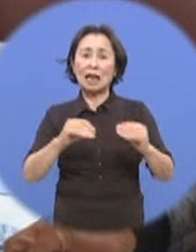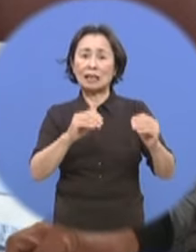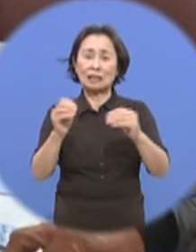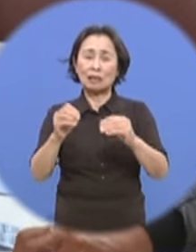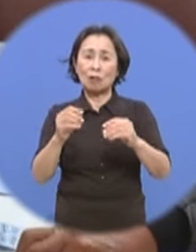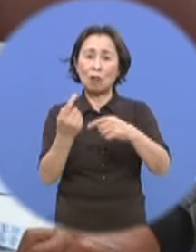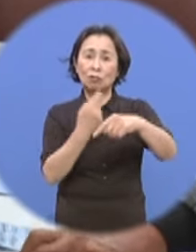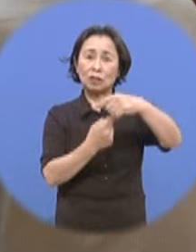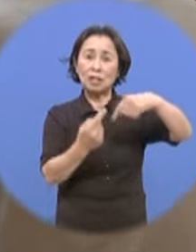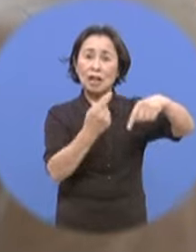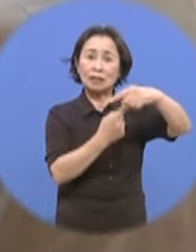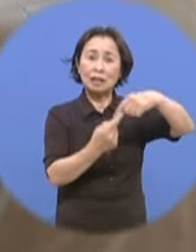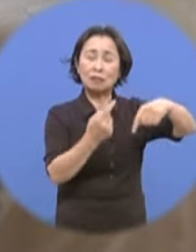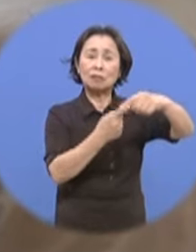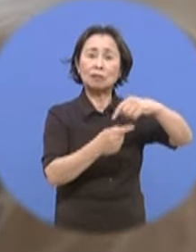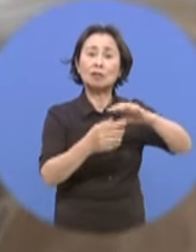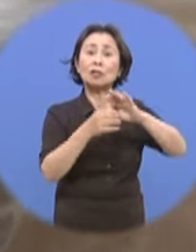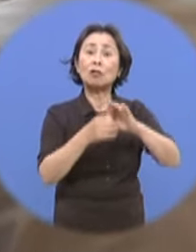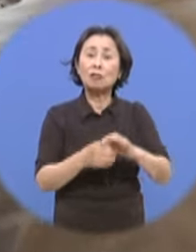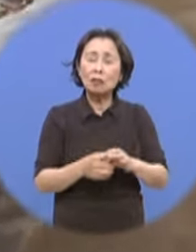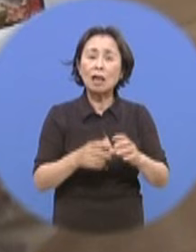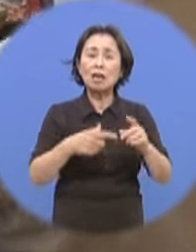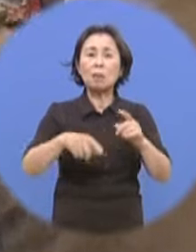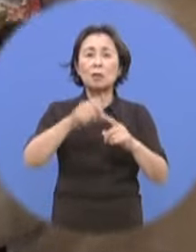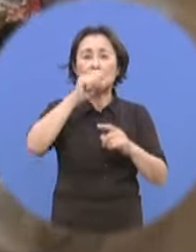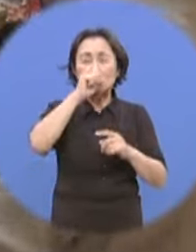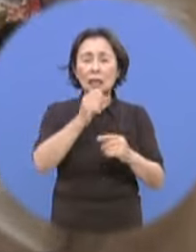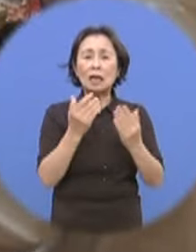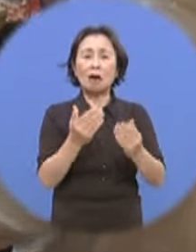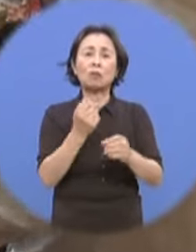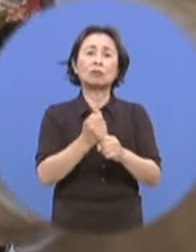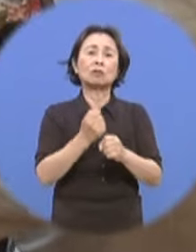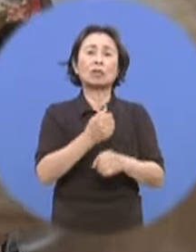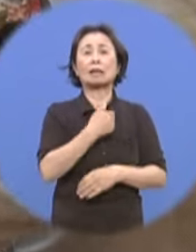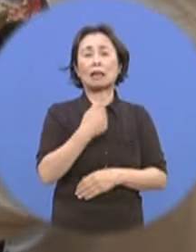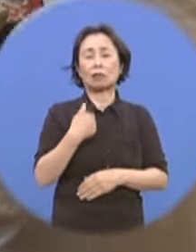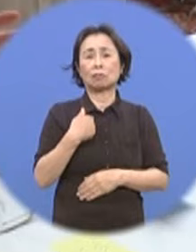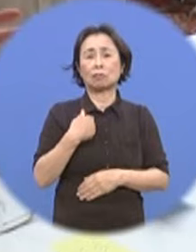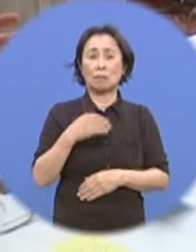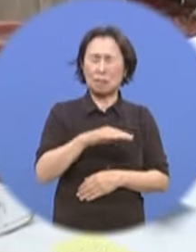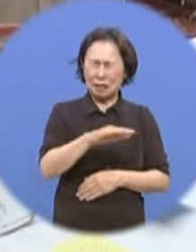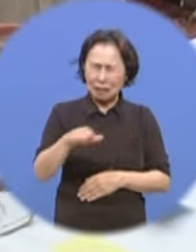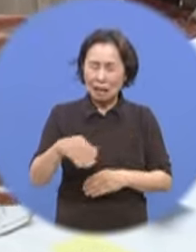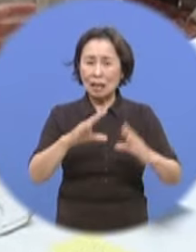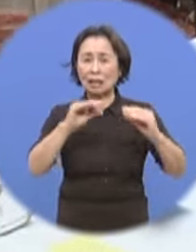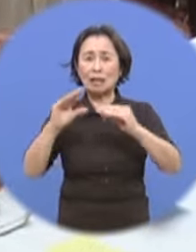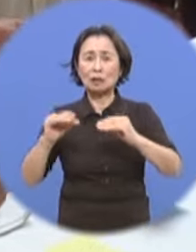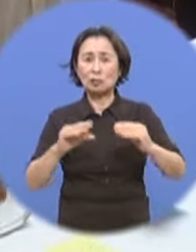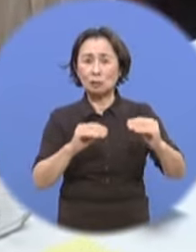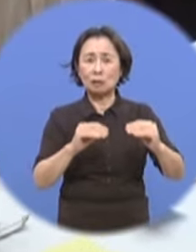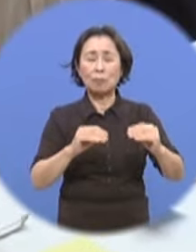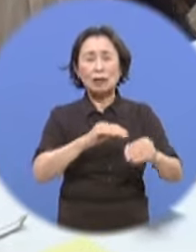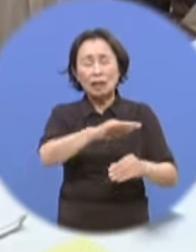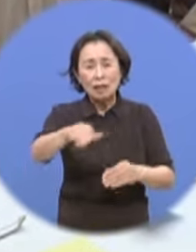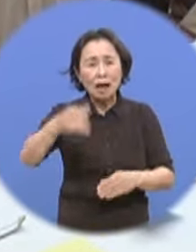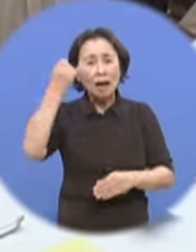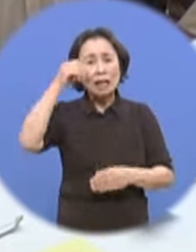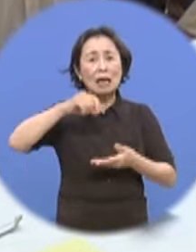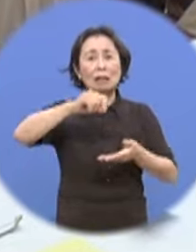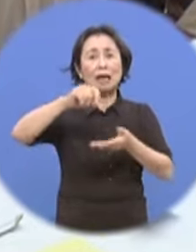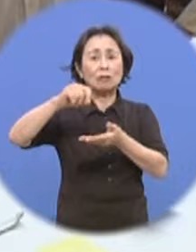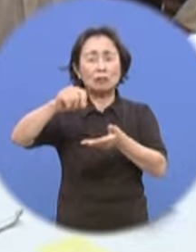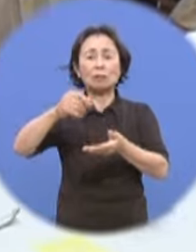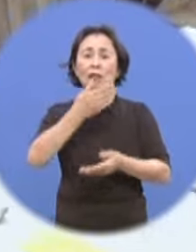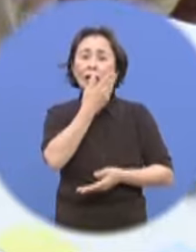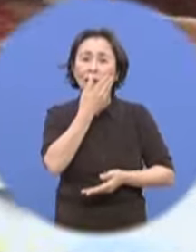により良い学校作りができていくなのでみんなで話し合うことが大事なんですよみんなが意見を言うことが大事なんですよということ